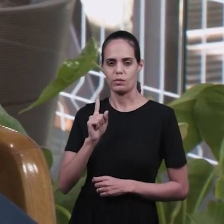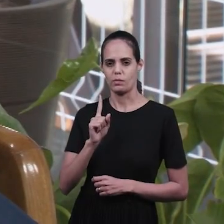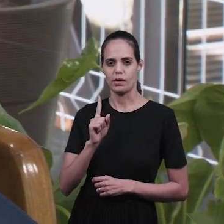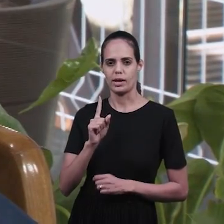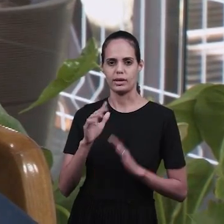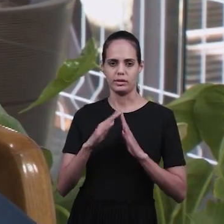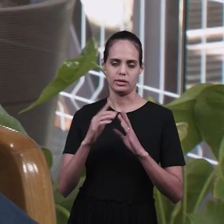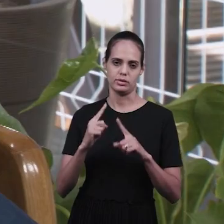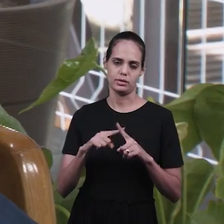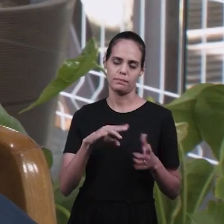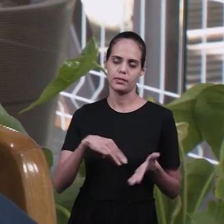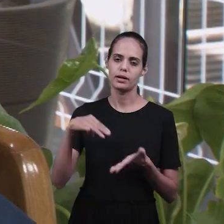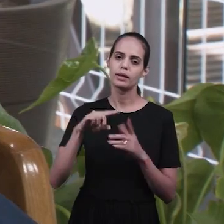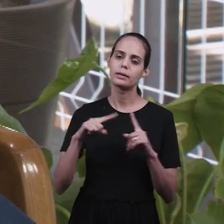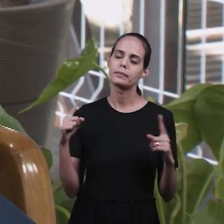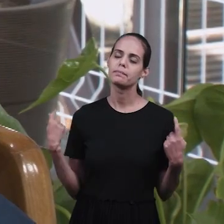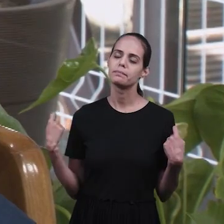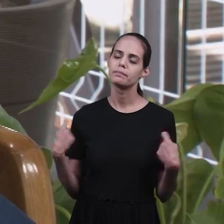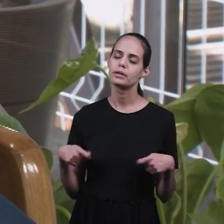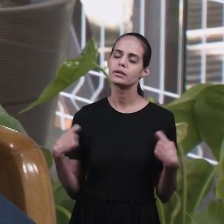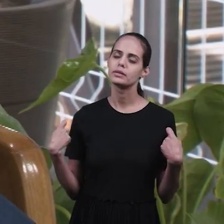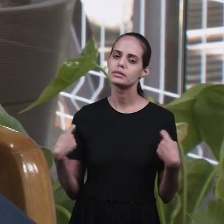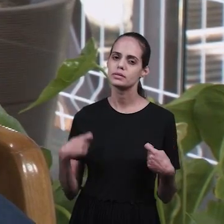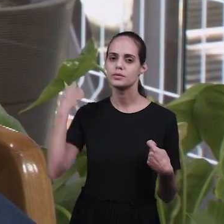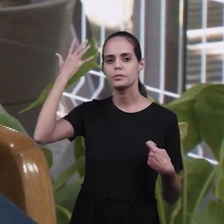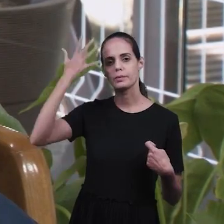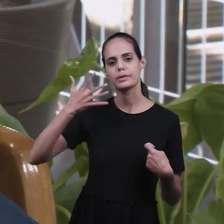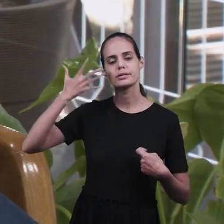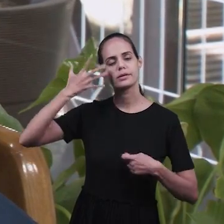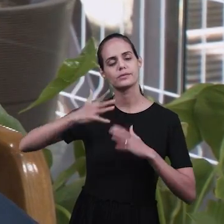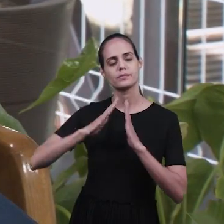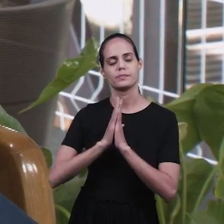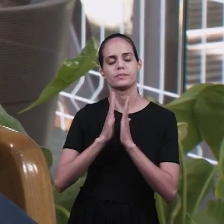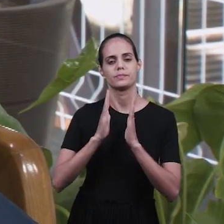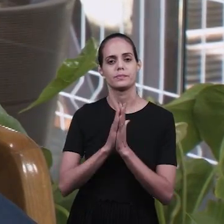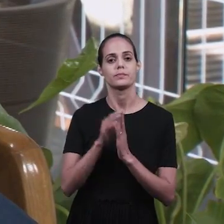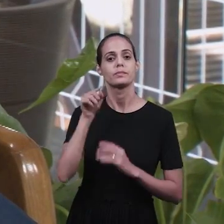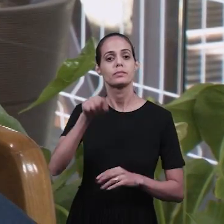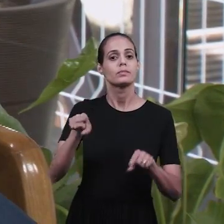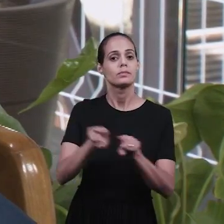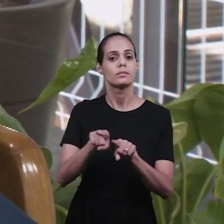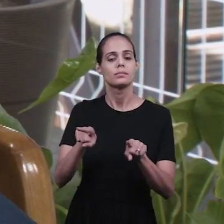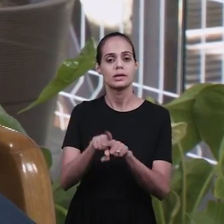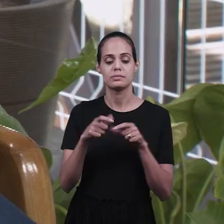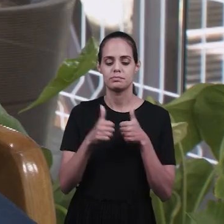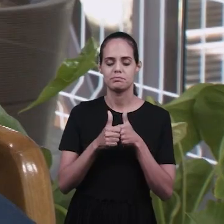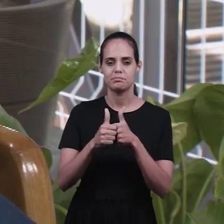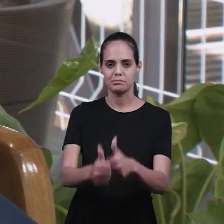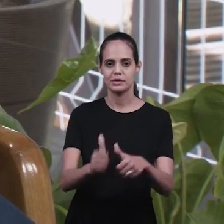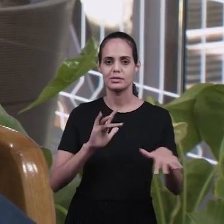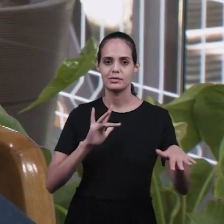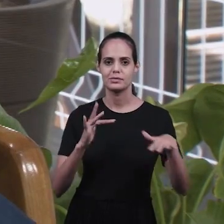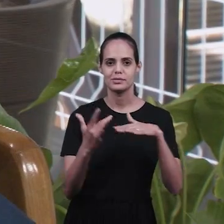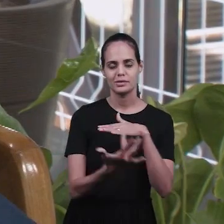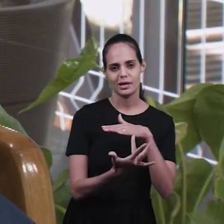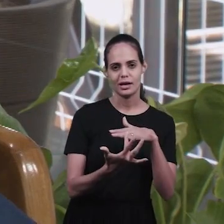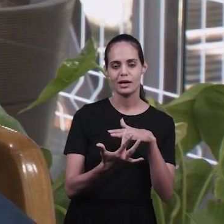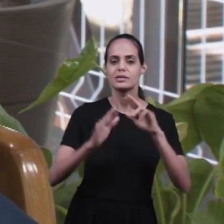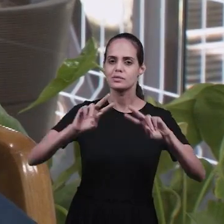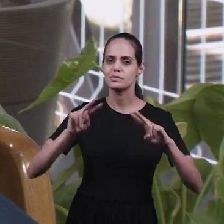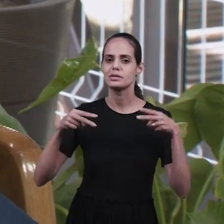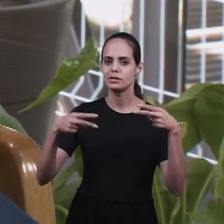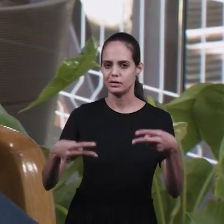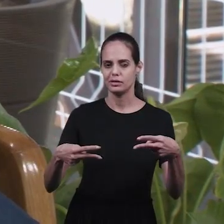73076 est un numéro exclusif pour répondre à ceux qui ne sont pas encore membres de l'Église chrétienne Maranatha et ont besoin d'une parole. Vous pouvez aussi nous assister dans les